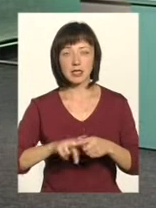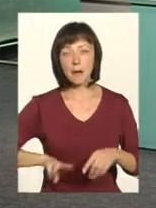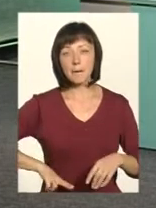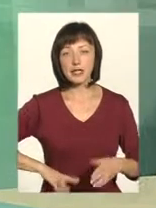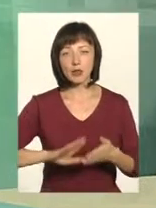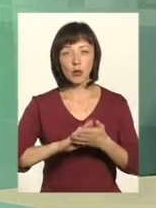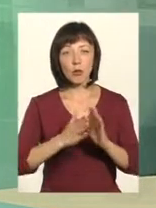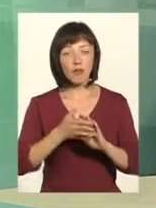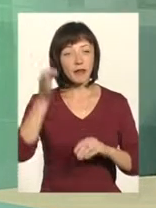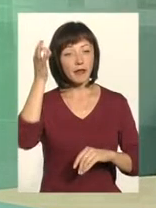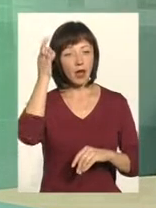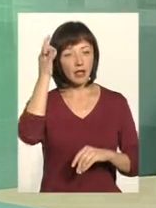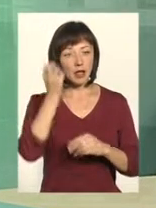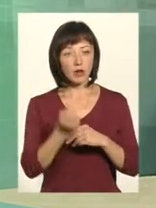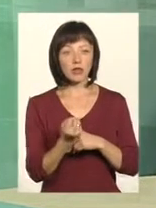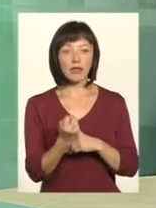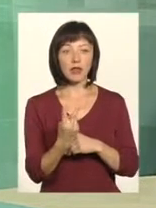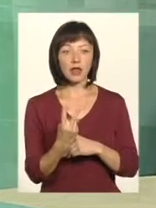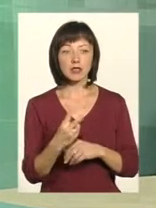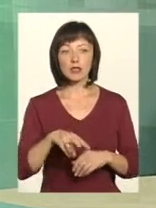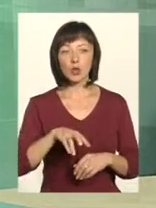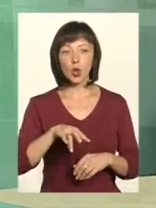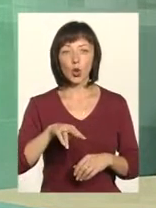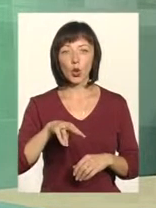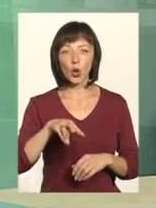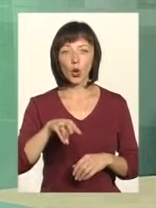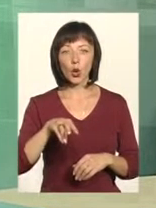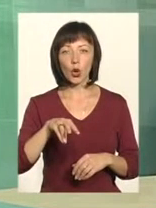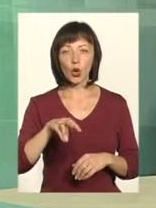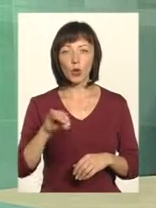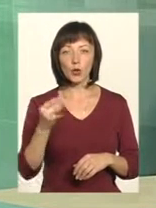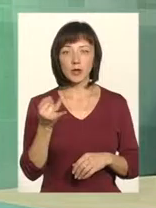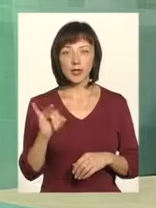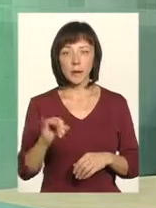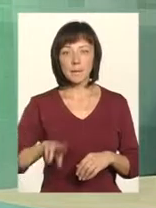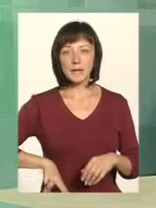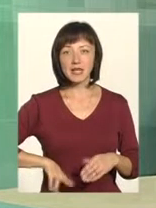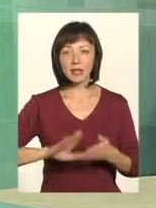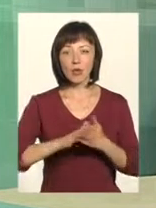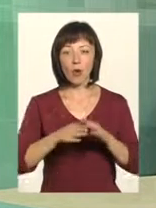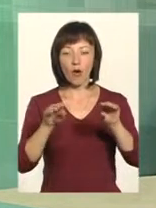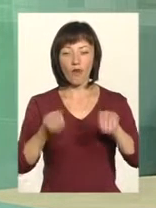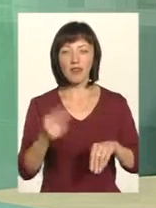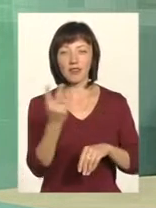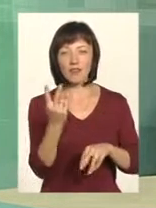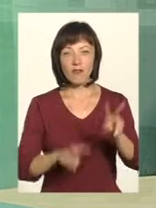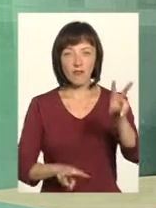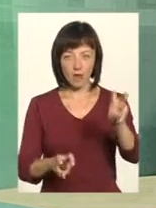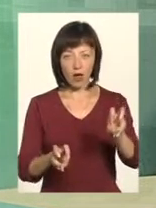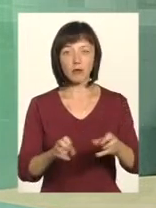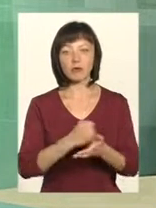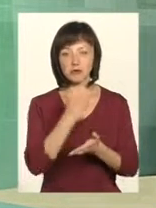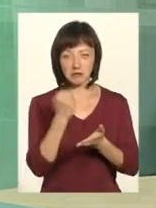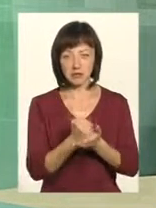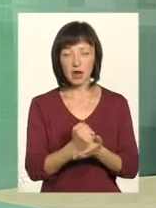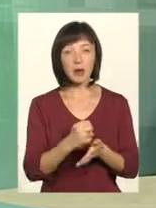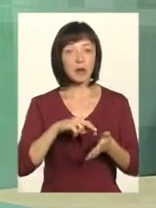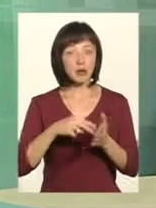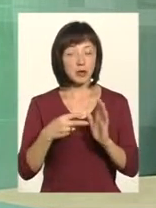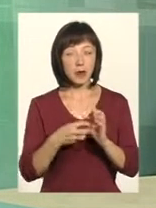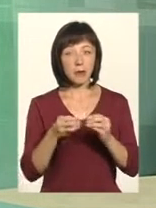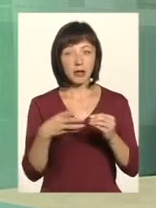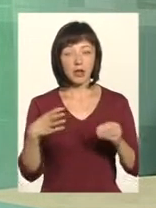домовленостей. Нагадаю, що 12 лютого Мінськ-2, так званий, був схвалений і передбачали, що